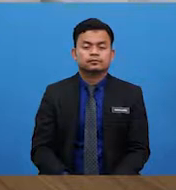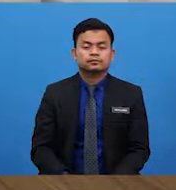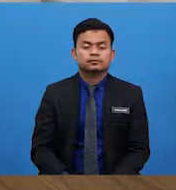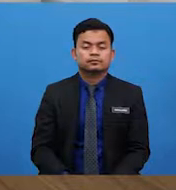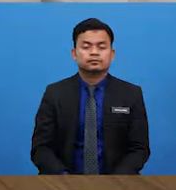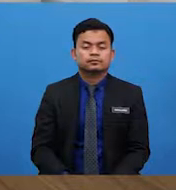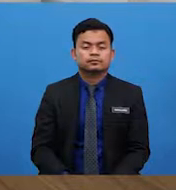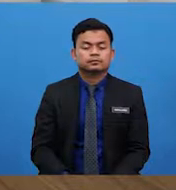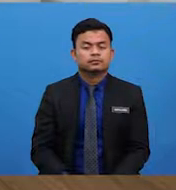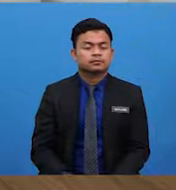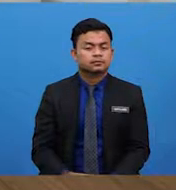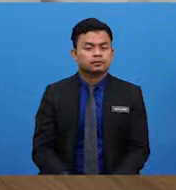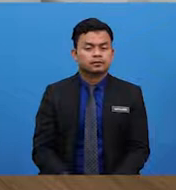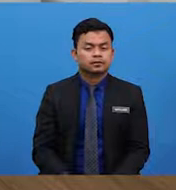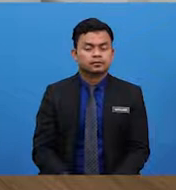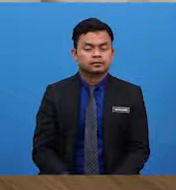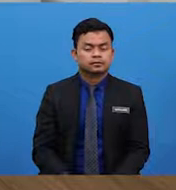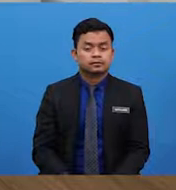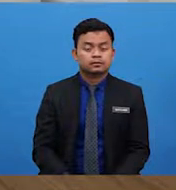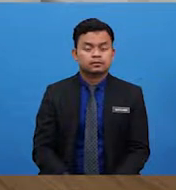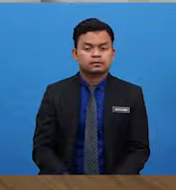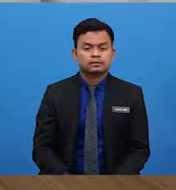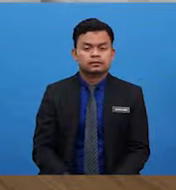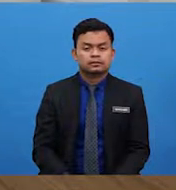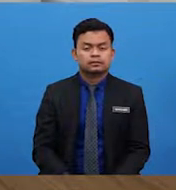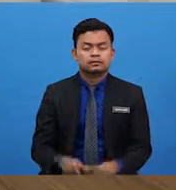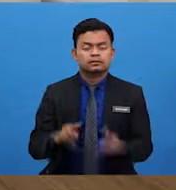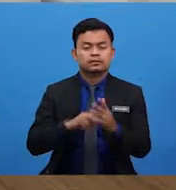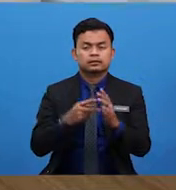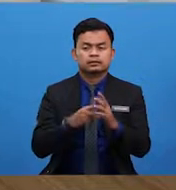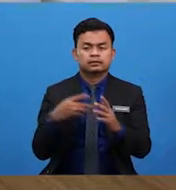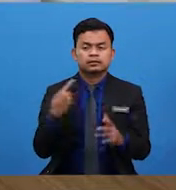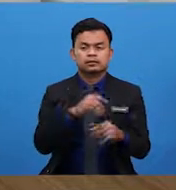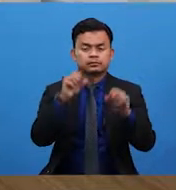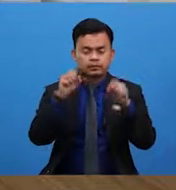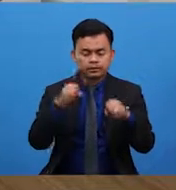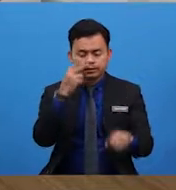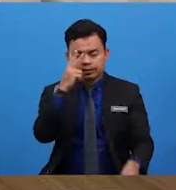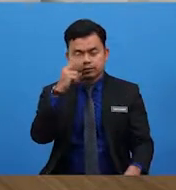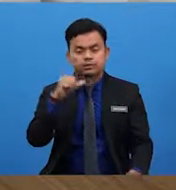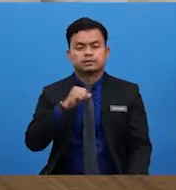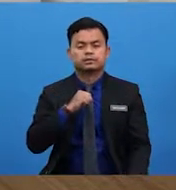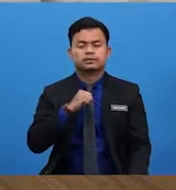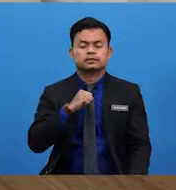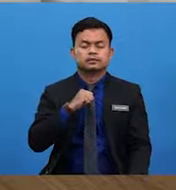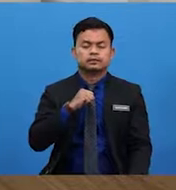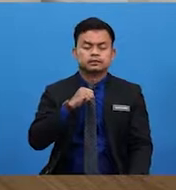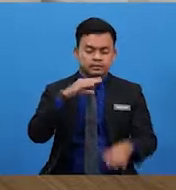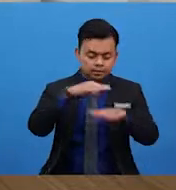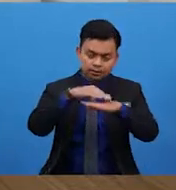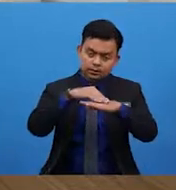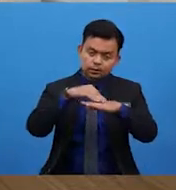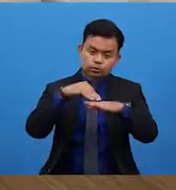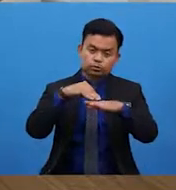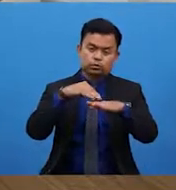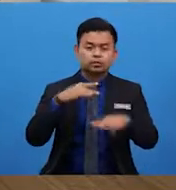sobat coklat kadang-kadang tidak lihat sendiri contohnya misalnya dan satu pengkaryaan publik kita sentuh itera se-ah